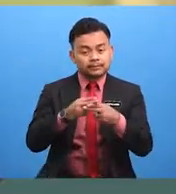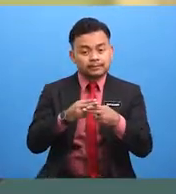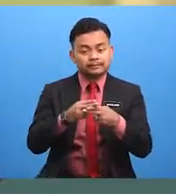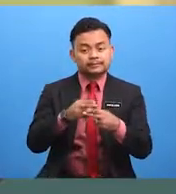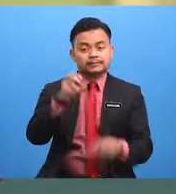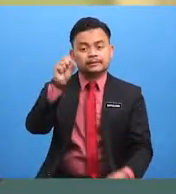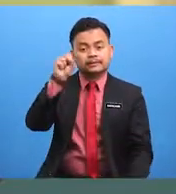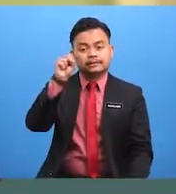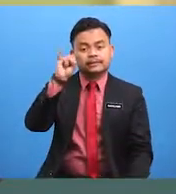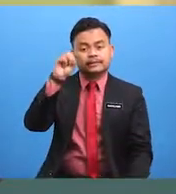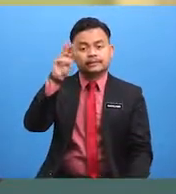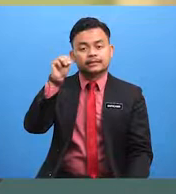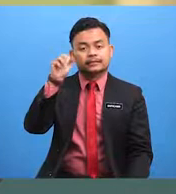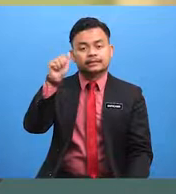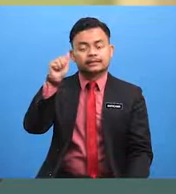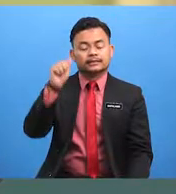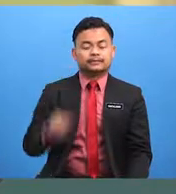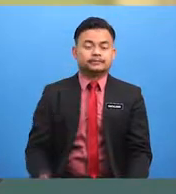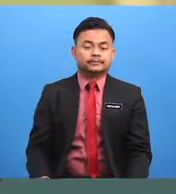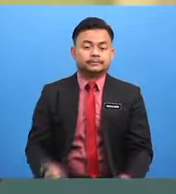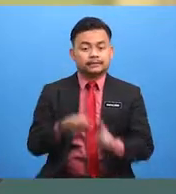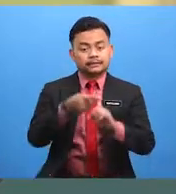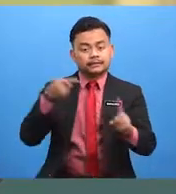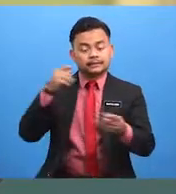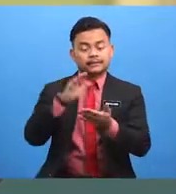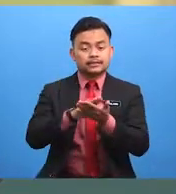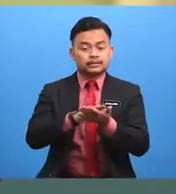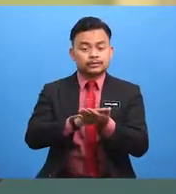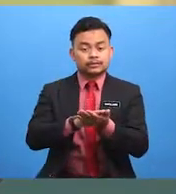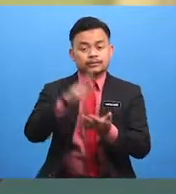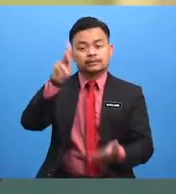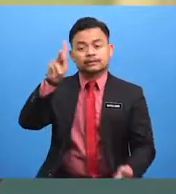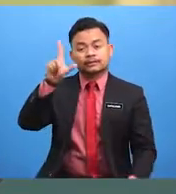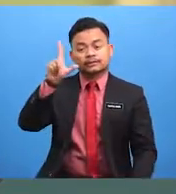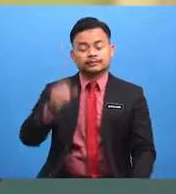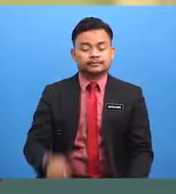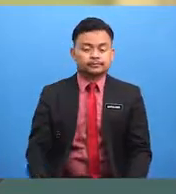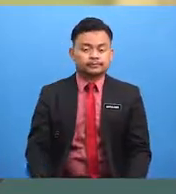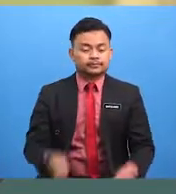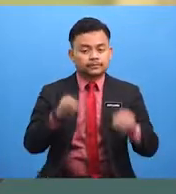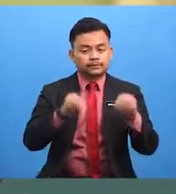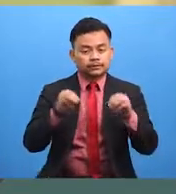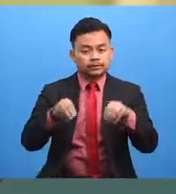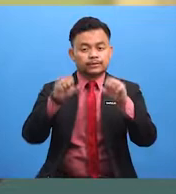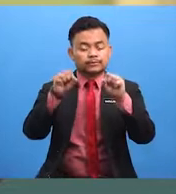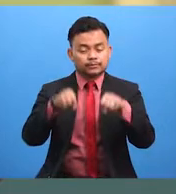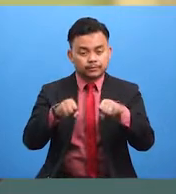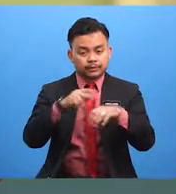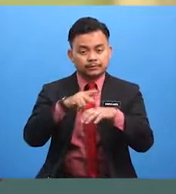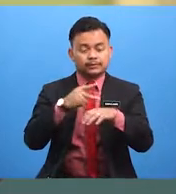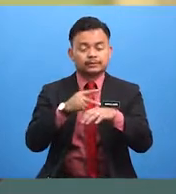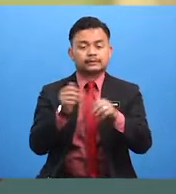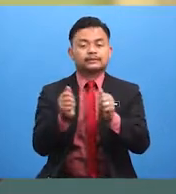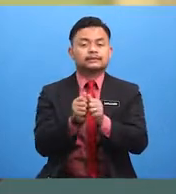Sima binti Mohtarudin dari SK Taman Bukit Indah, Ampang. Murid-murid boleh panggil saya dengan